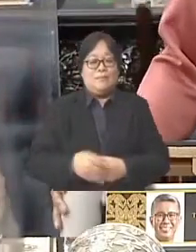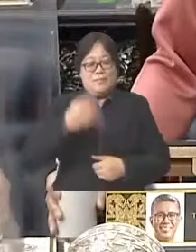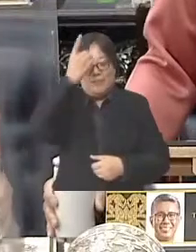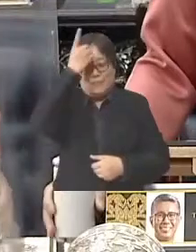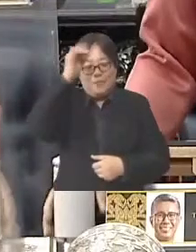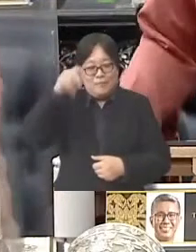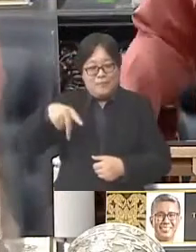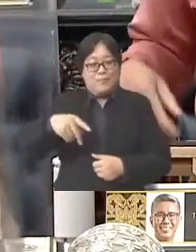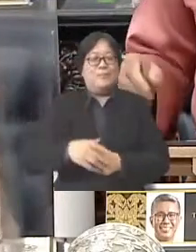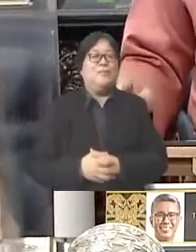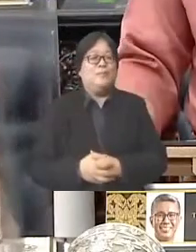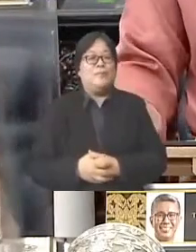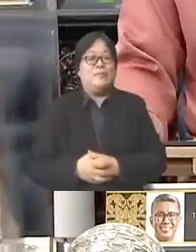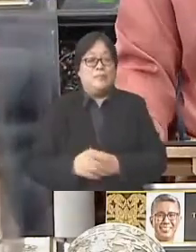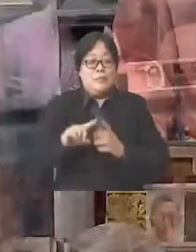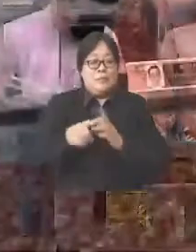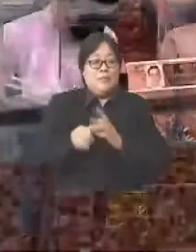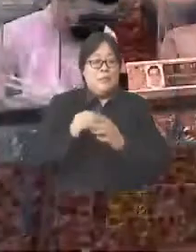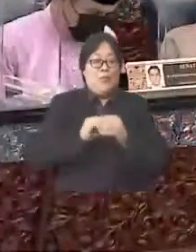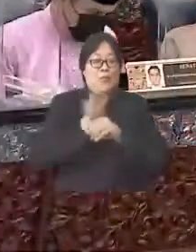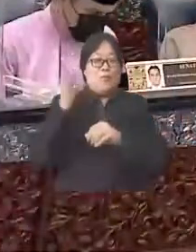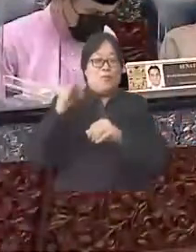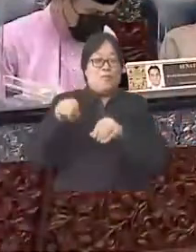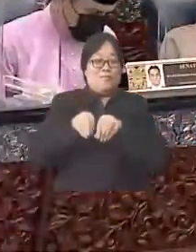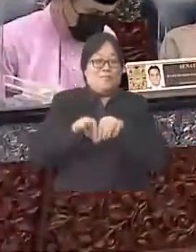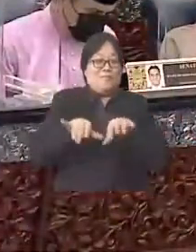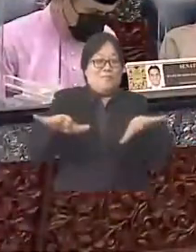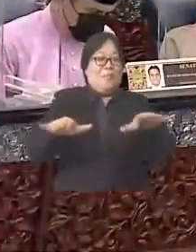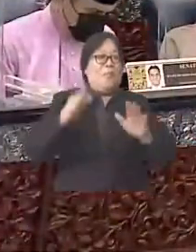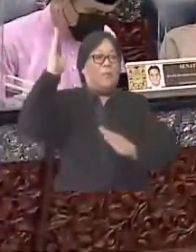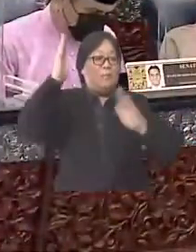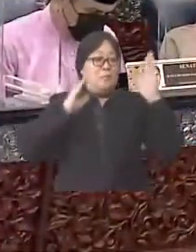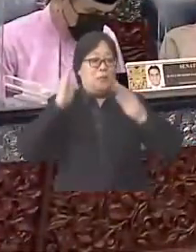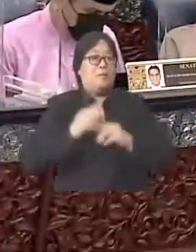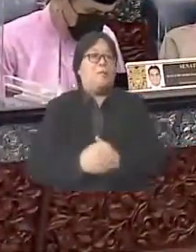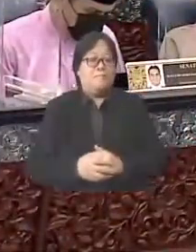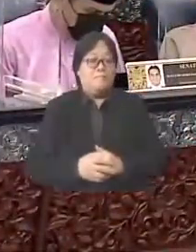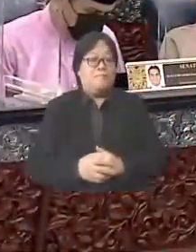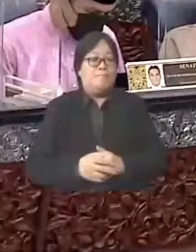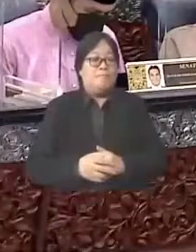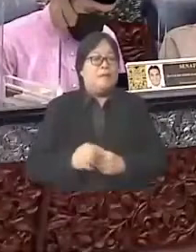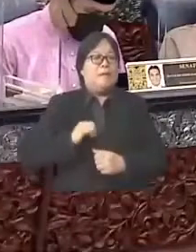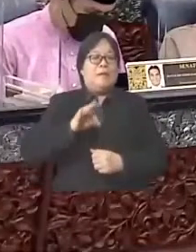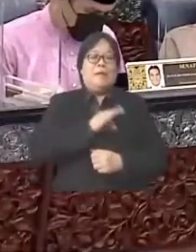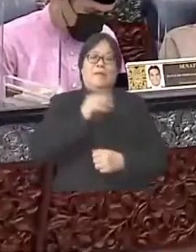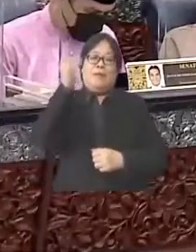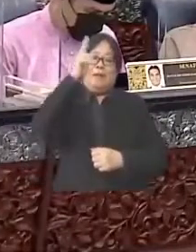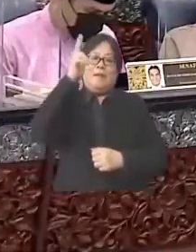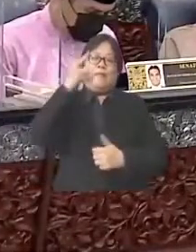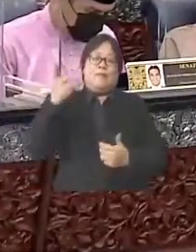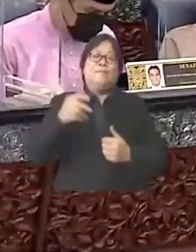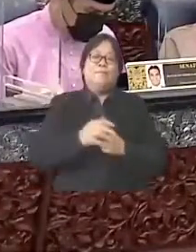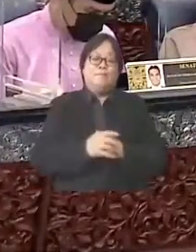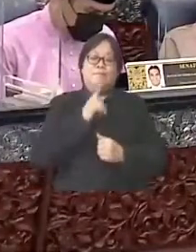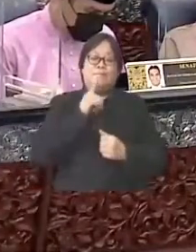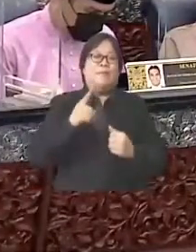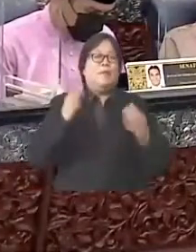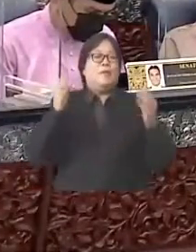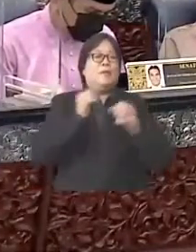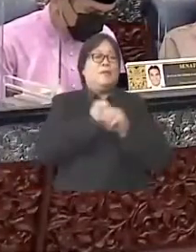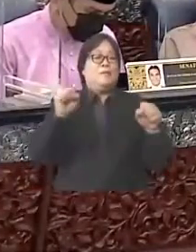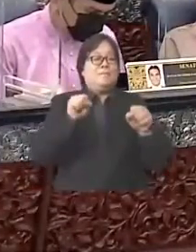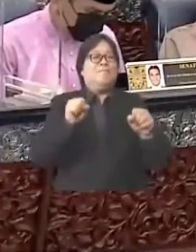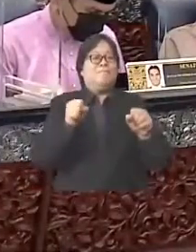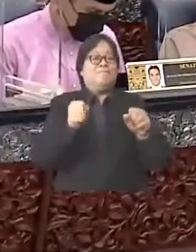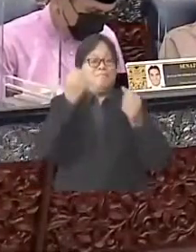Hai tato yang betul sejak kobis 610 membara di tanah air kita penjawat awam Ilah perawatnya yang setia